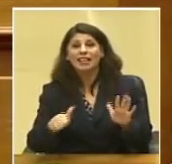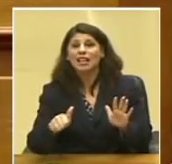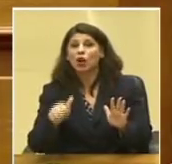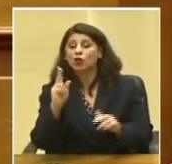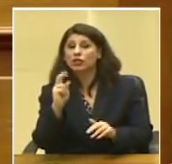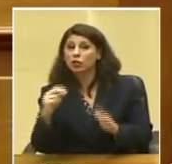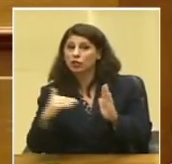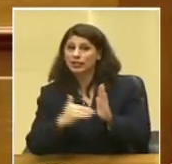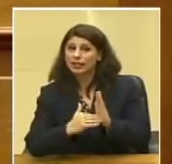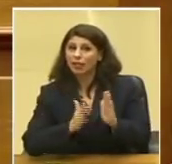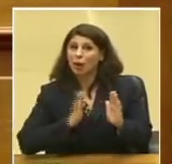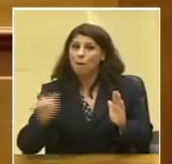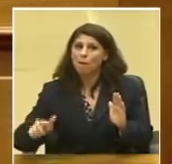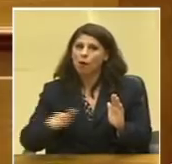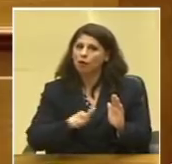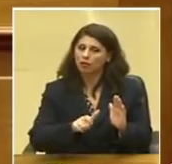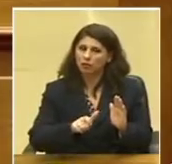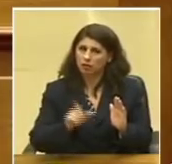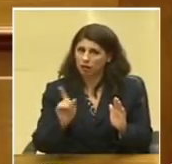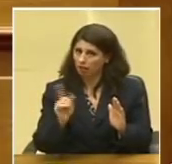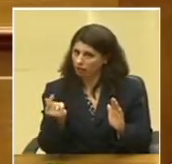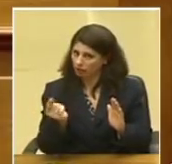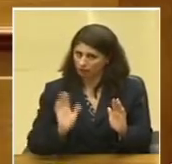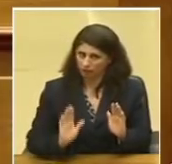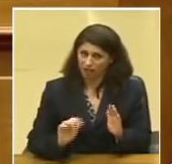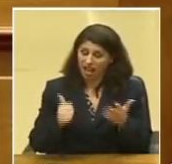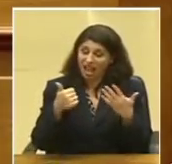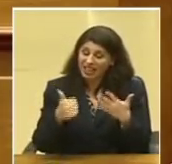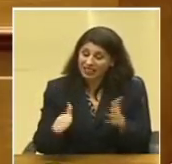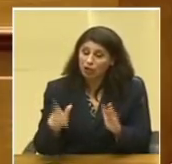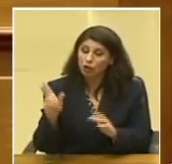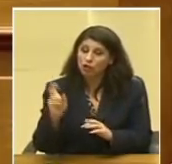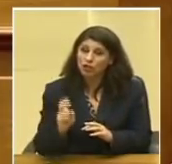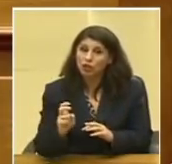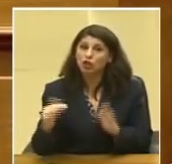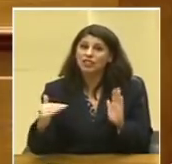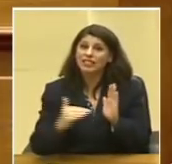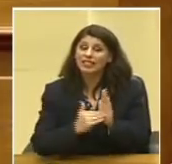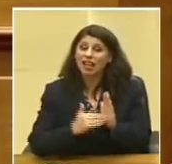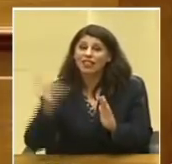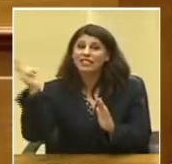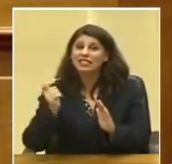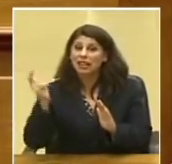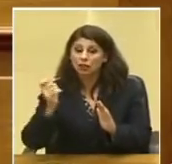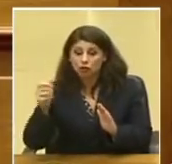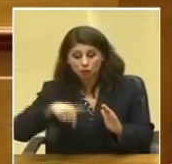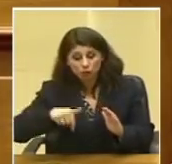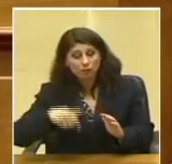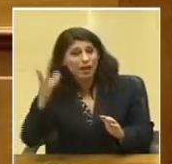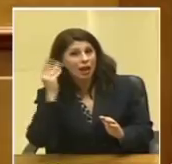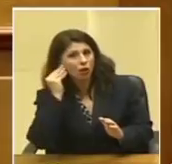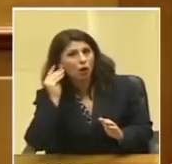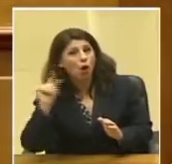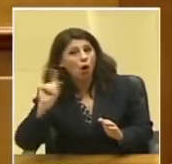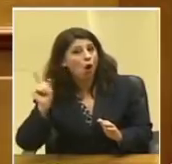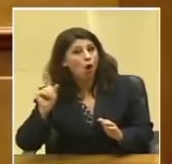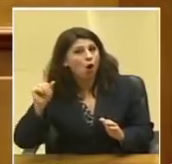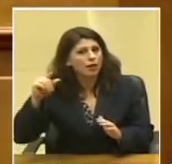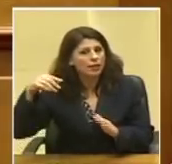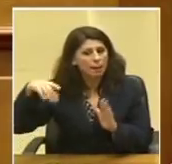620.000 πολίτες, δεν είναι λίγοι, 620.000 συνταξιούχοι που μας ακούνε σήμερα, θα δουν όχι μειώσεις,